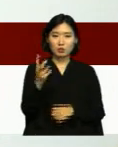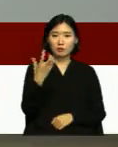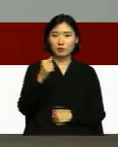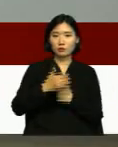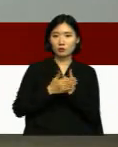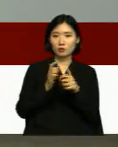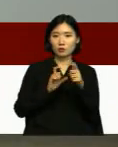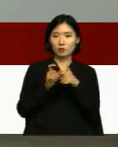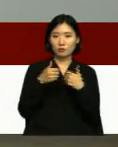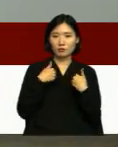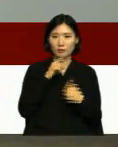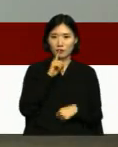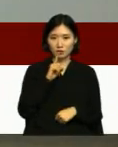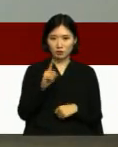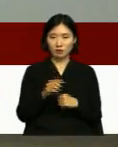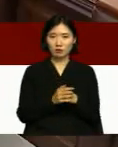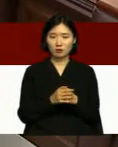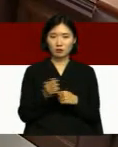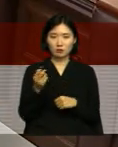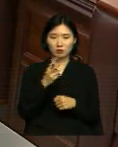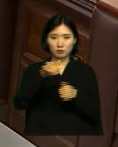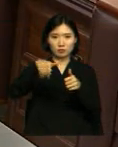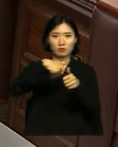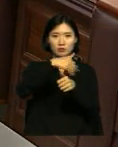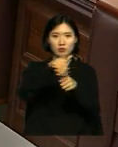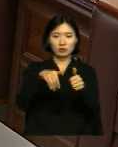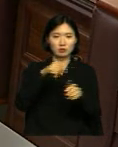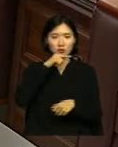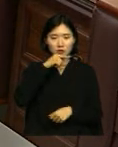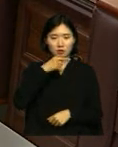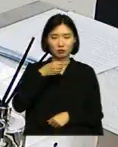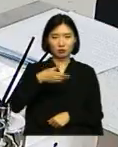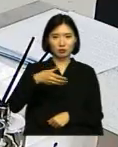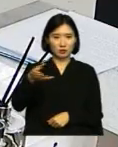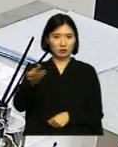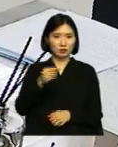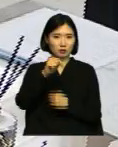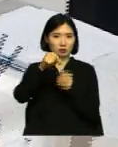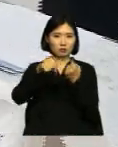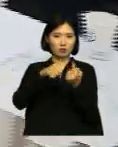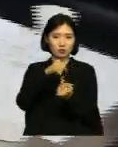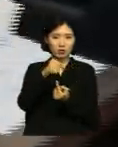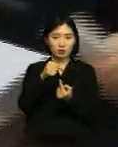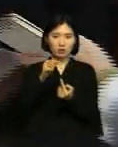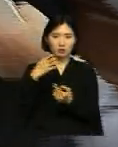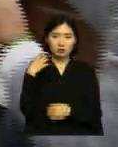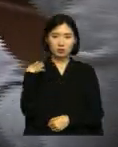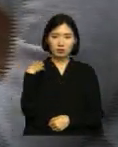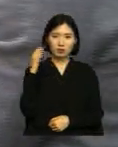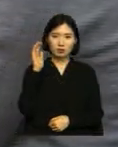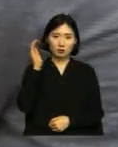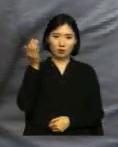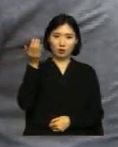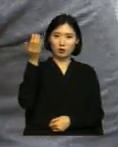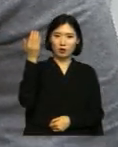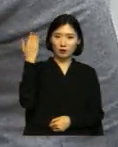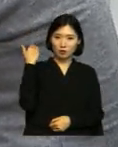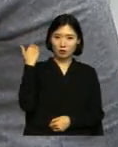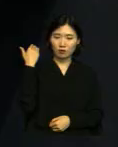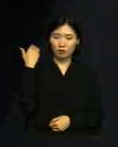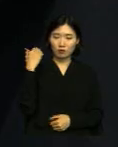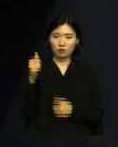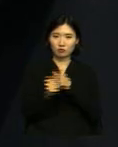필요하다 고 발표했습니다 그리고 그 배경인 적자 운영에 책임을 과거 경영진과 양평군 잊어야 한다는 뜻도